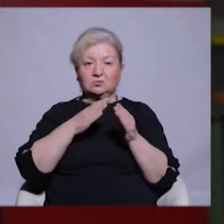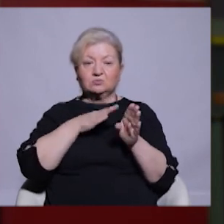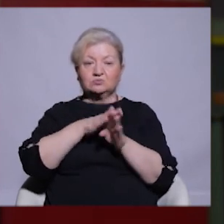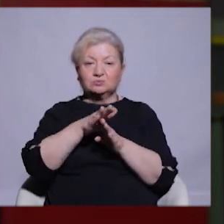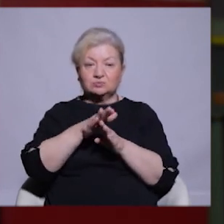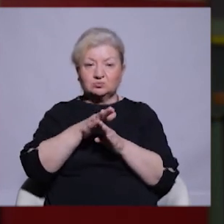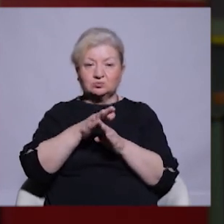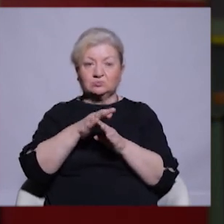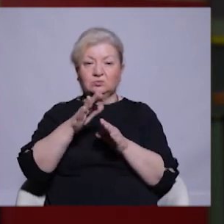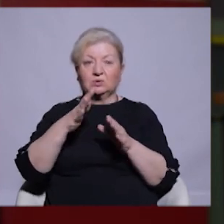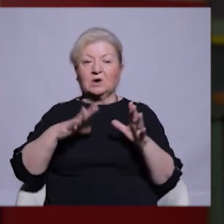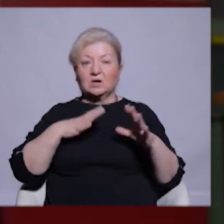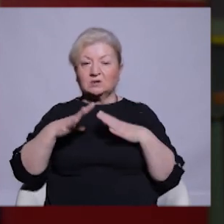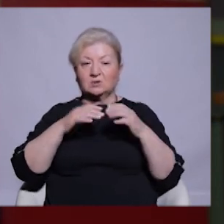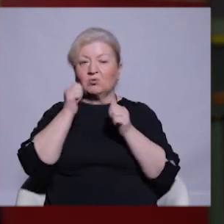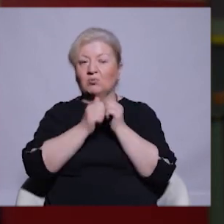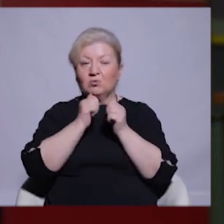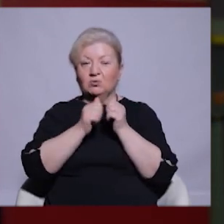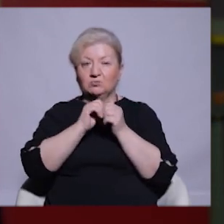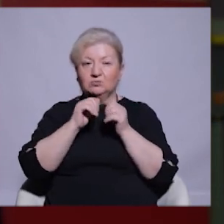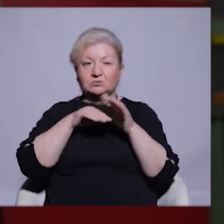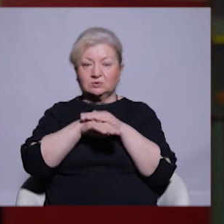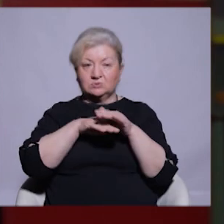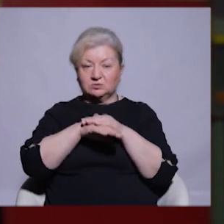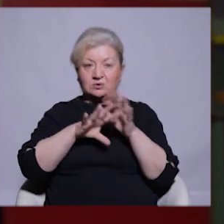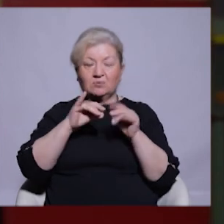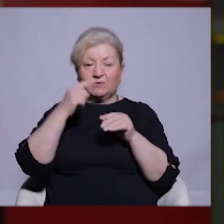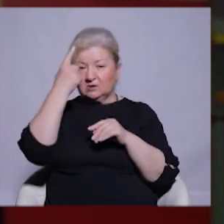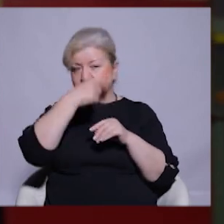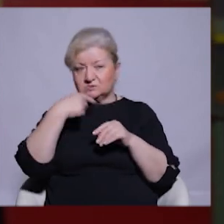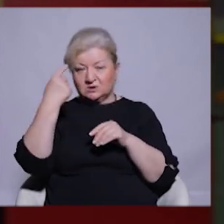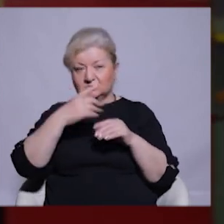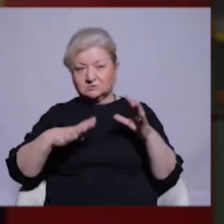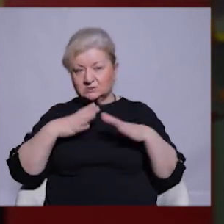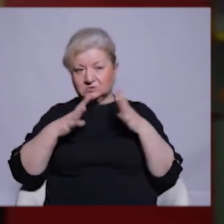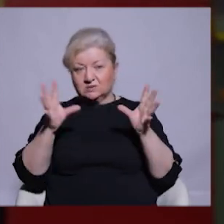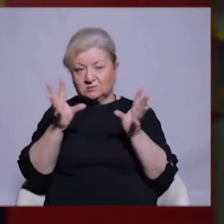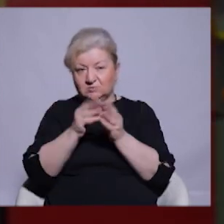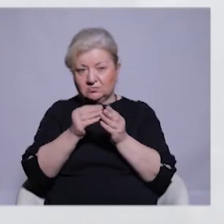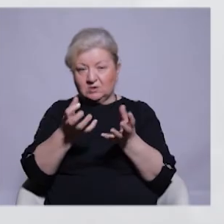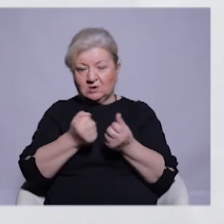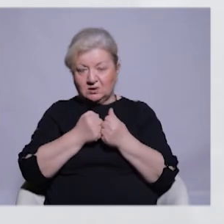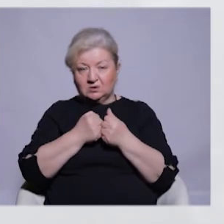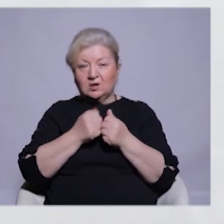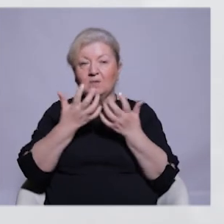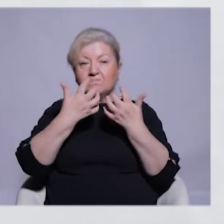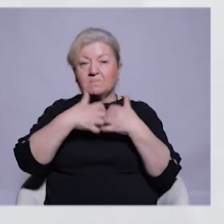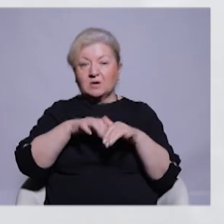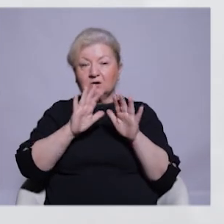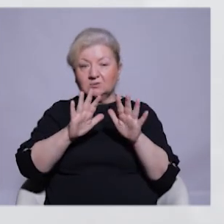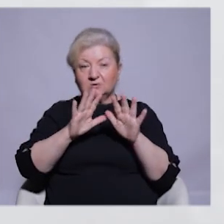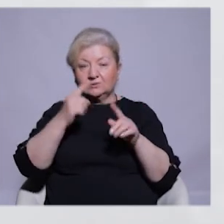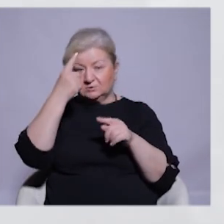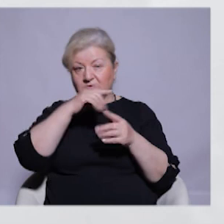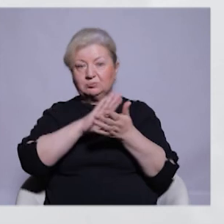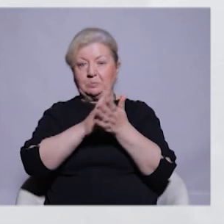სრული ენერგია ყოველთვის ინახება, სრული ენერგიაში ჩვენ გულისხმობთ ყველა სახის ენერგიას ერთად აღებულს, ხოლო მექანიკური